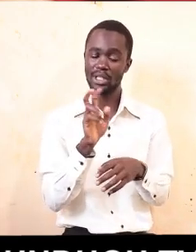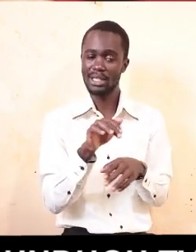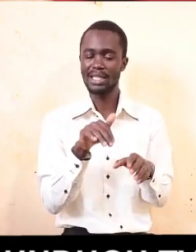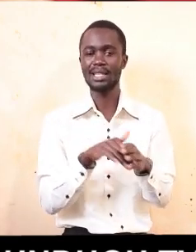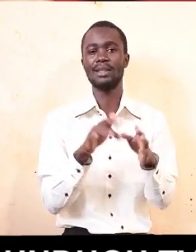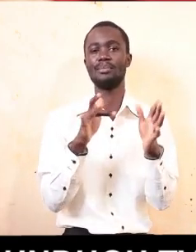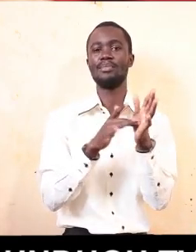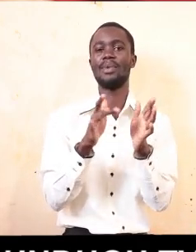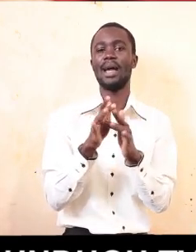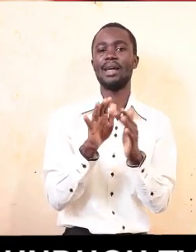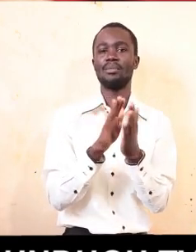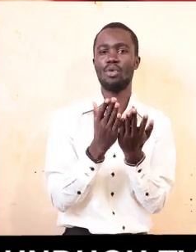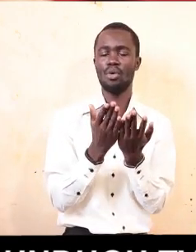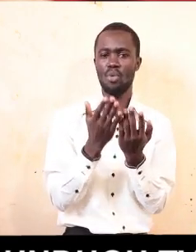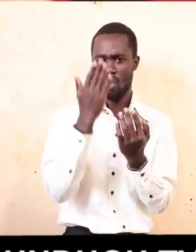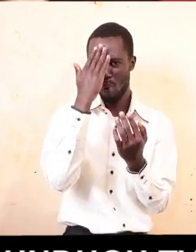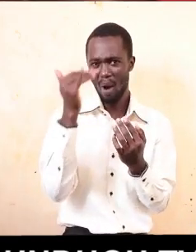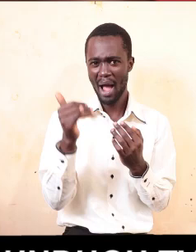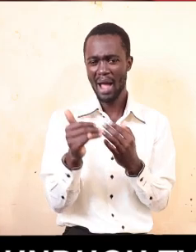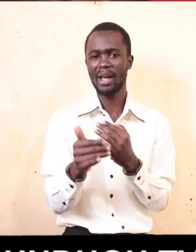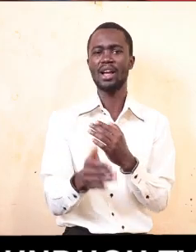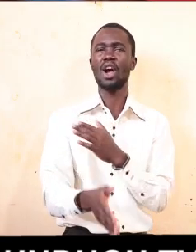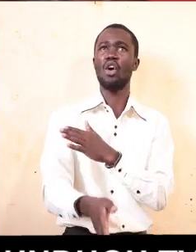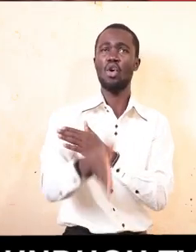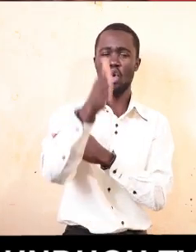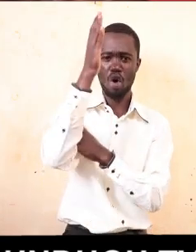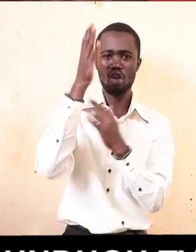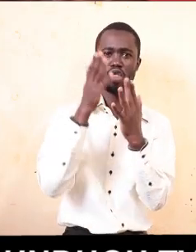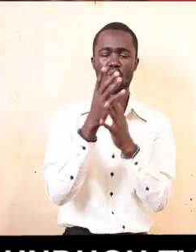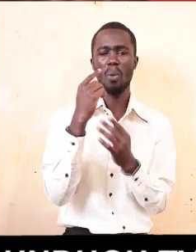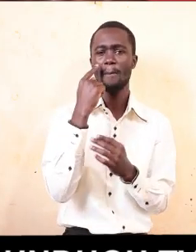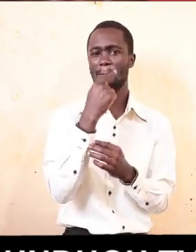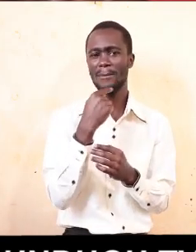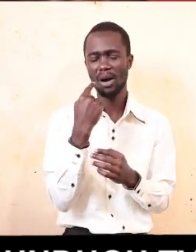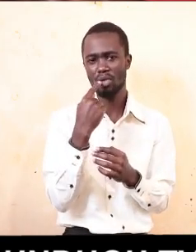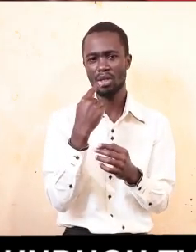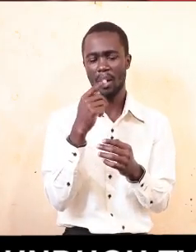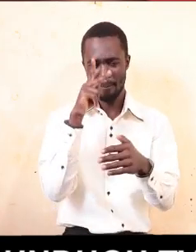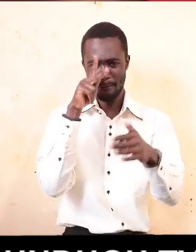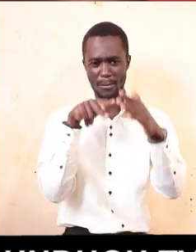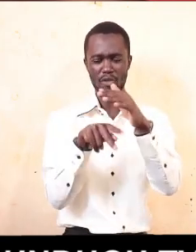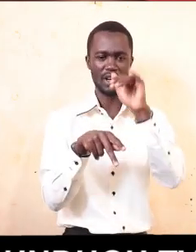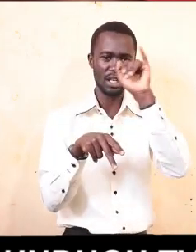sababu Mungu kupitia kwa kinywa cha Yoel ama nabii Yoheli